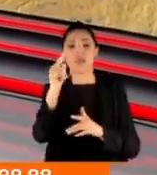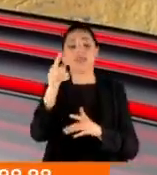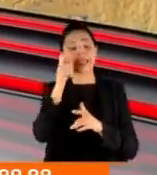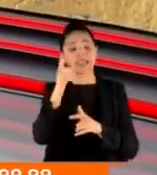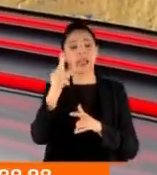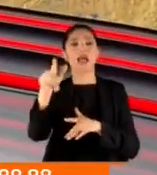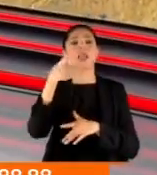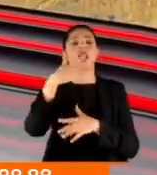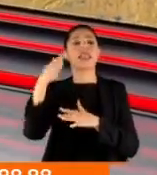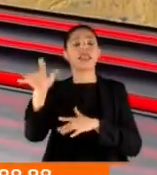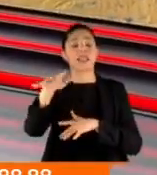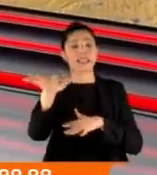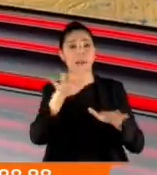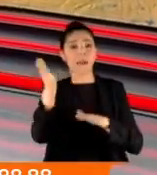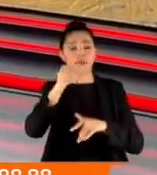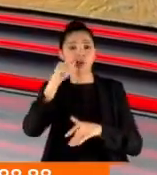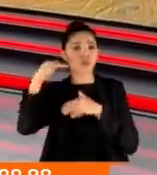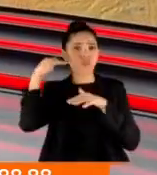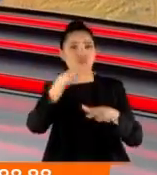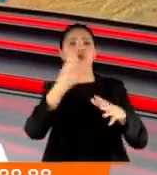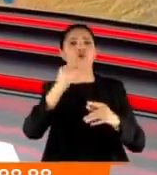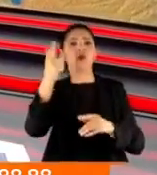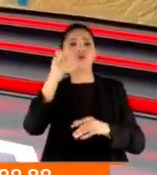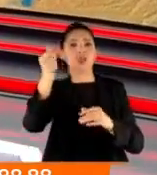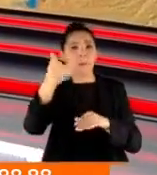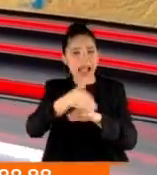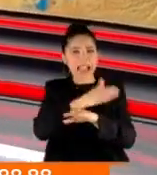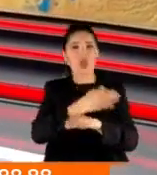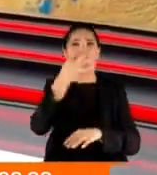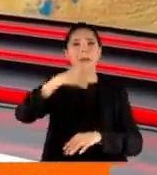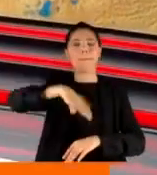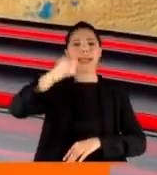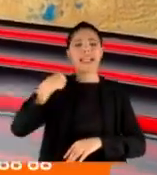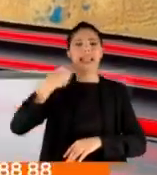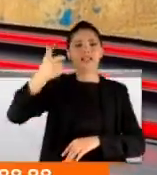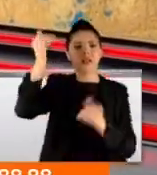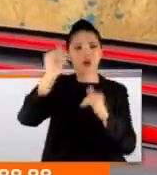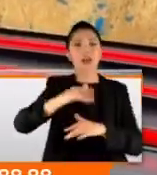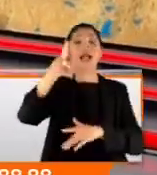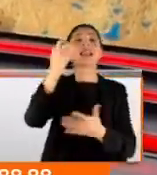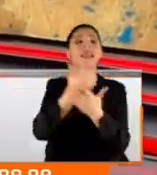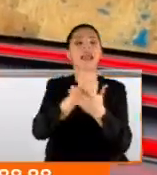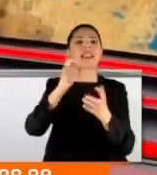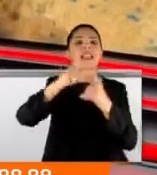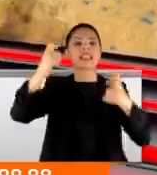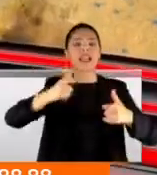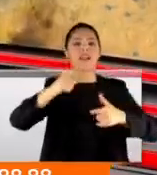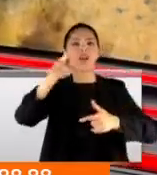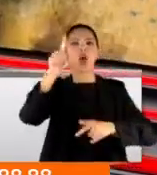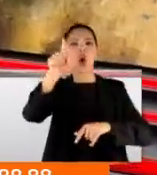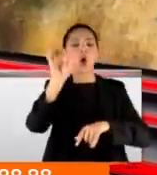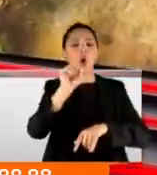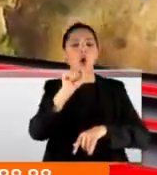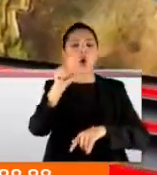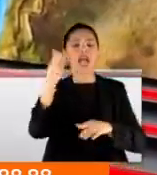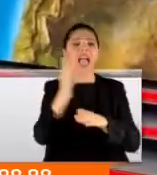sonrası tsunami görüntülerini izlemiştiniz. Çok çarpıcı bir görüntü daha geldi az önce haber merkezine. Kaydedildiği yer Seferihisar ve